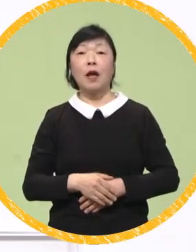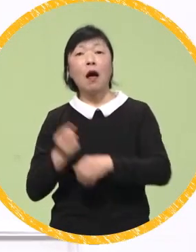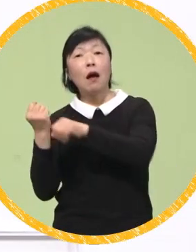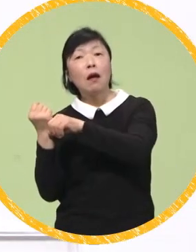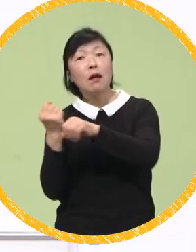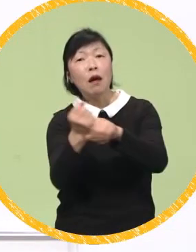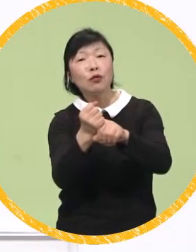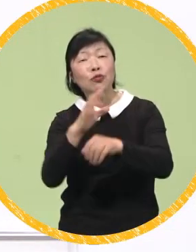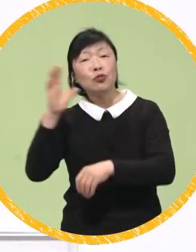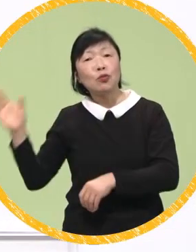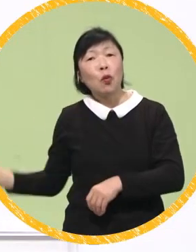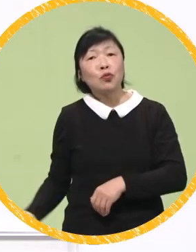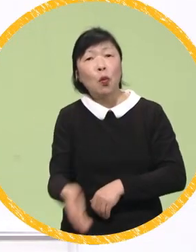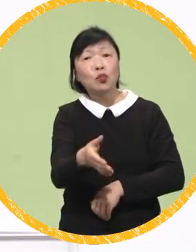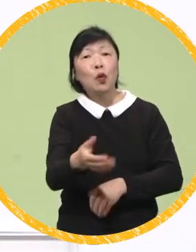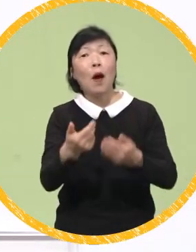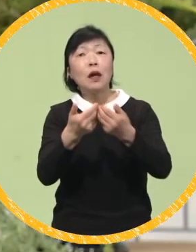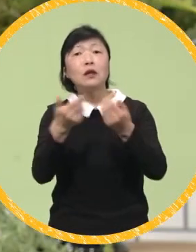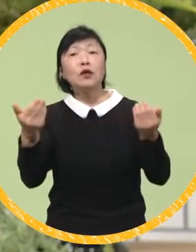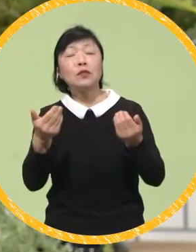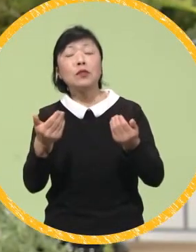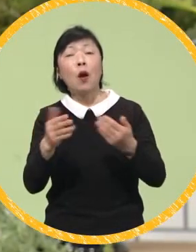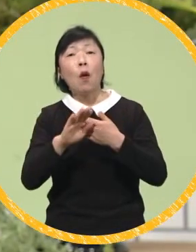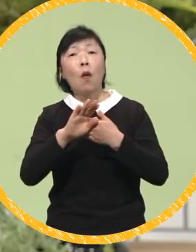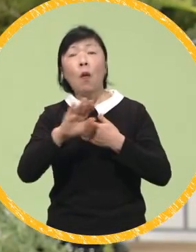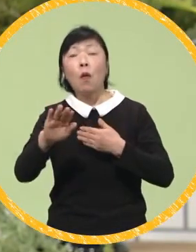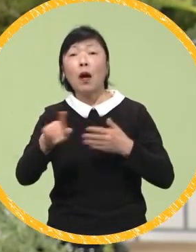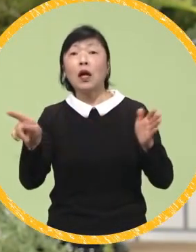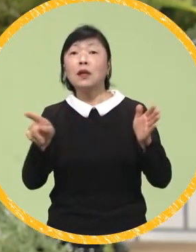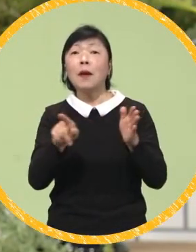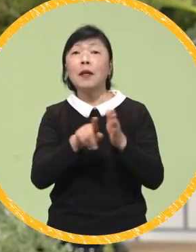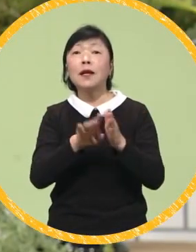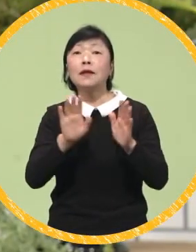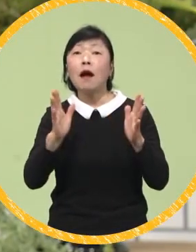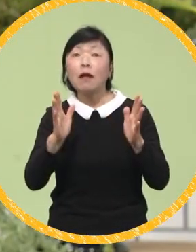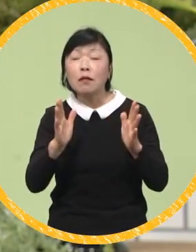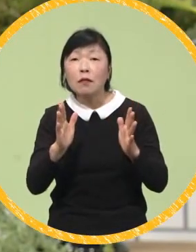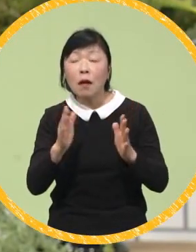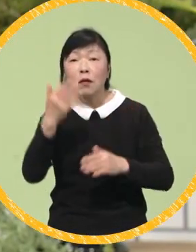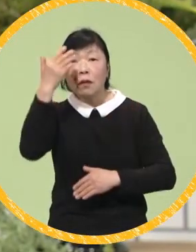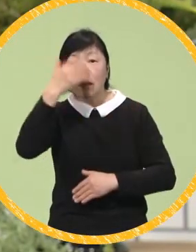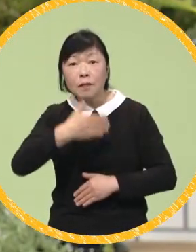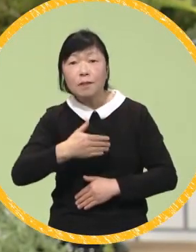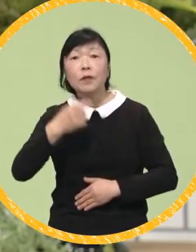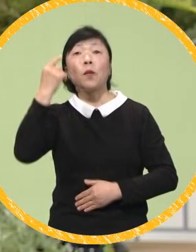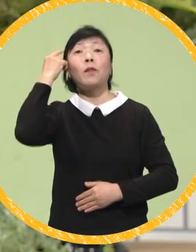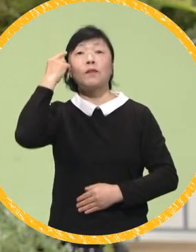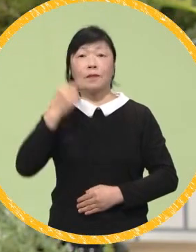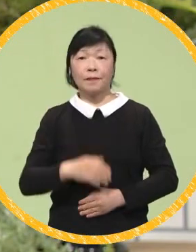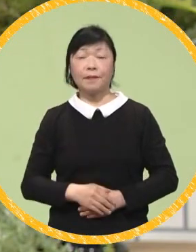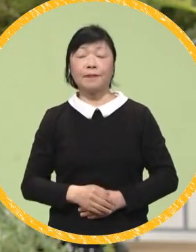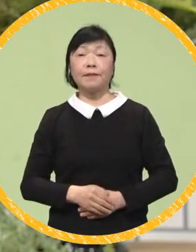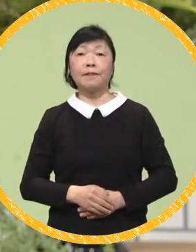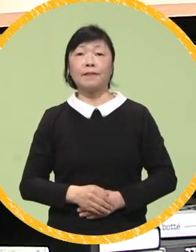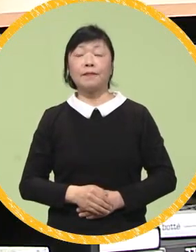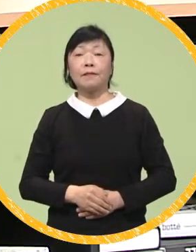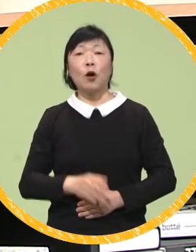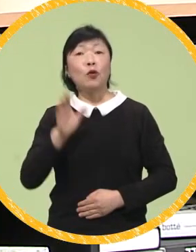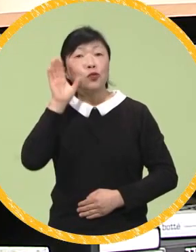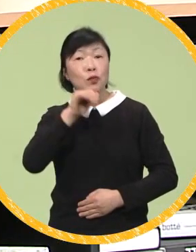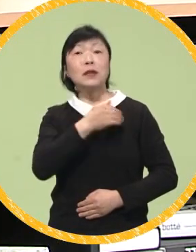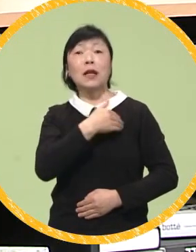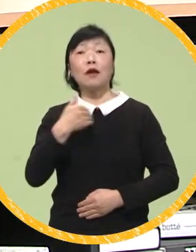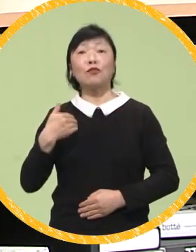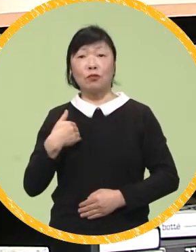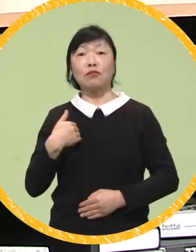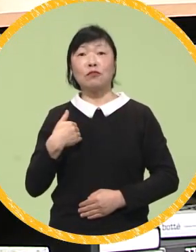久しぶりだよですよねあとのは部が入ってなかったんだっていうのをにょねああいうメジャーなもの多いですよね結構で趣味にできそうな